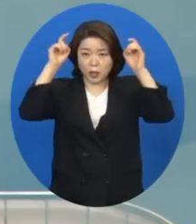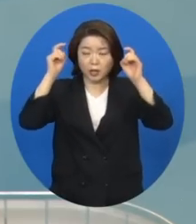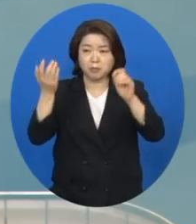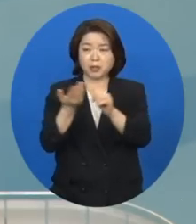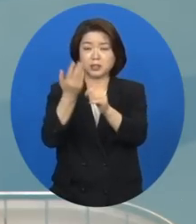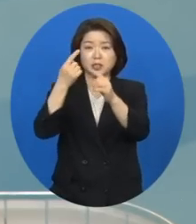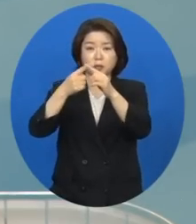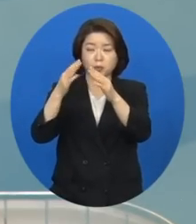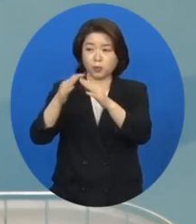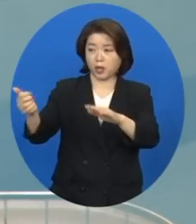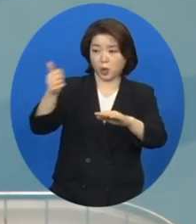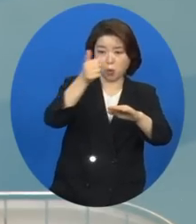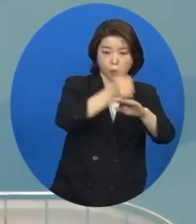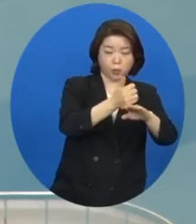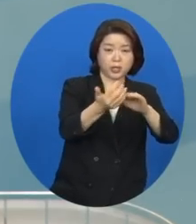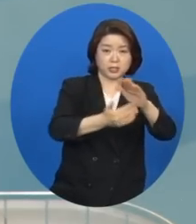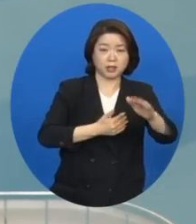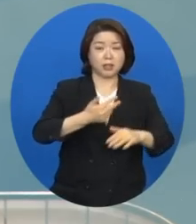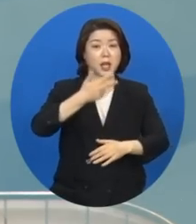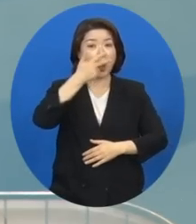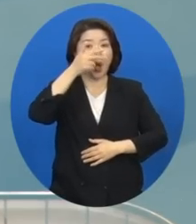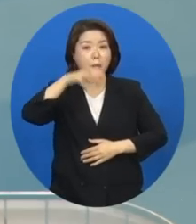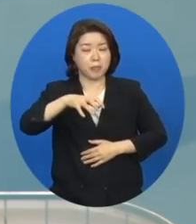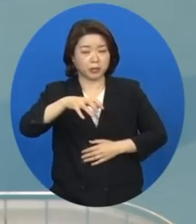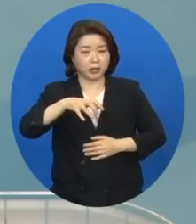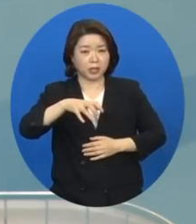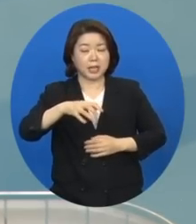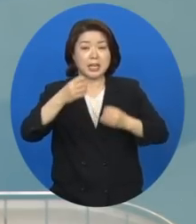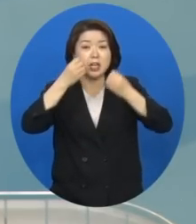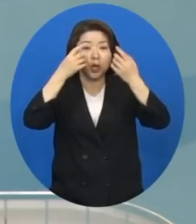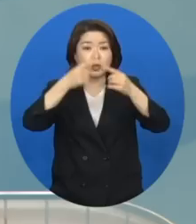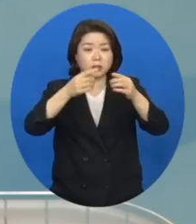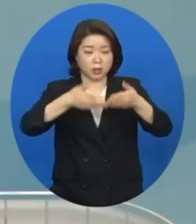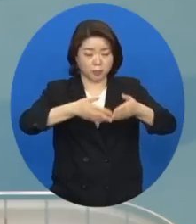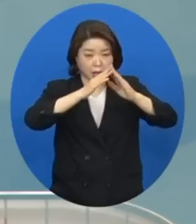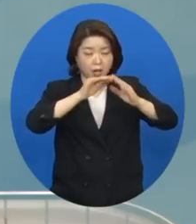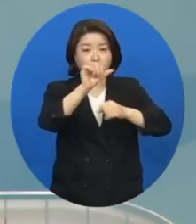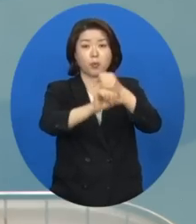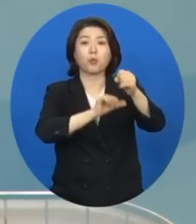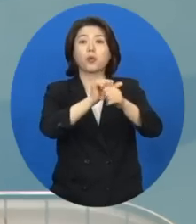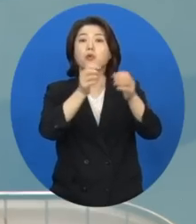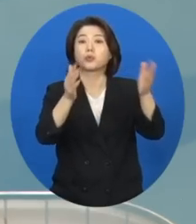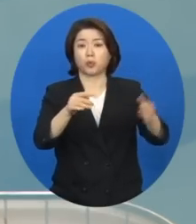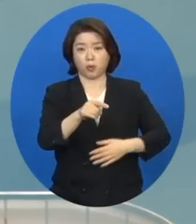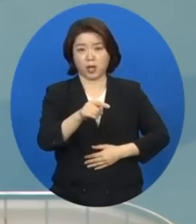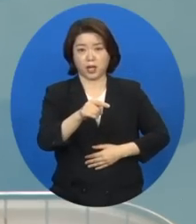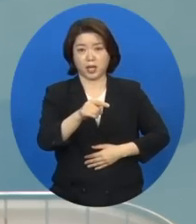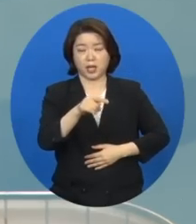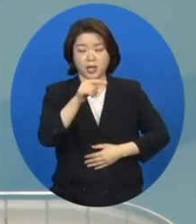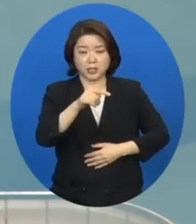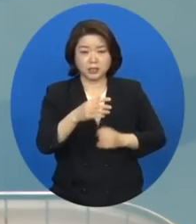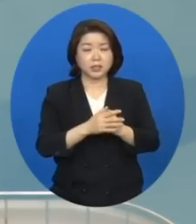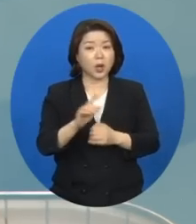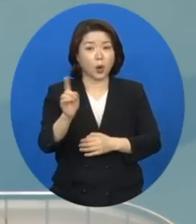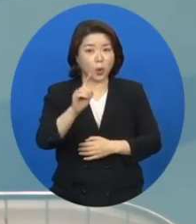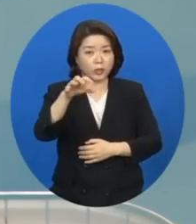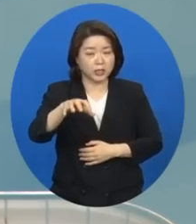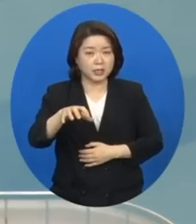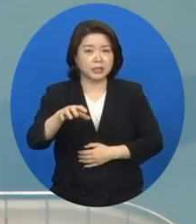전에 평택에서 교회를 개척하고 5년간 목회했습니다. 그 개척지가 바로 사창가 입구였어요.